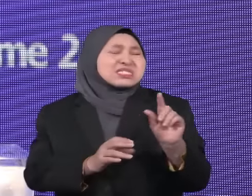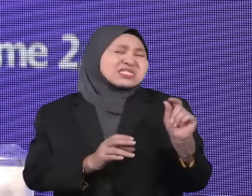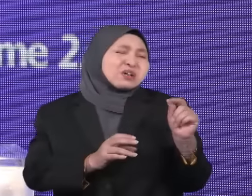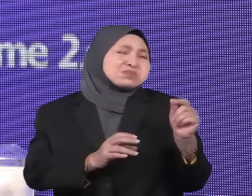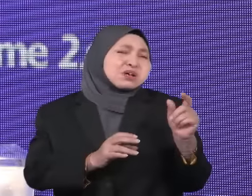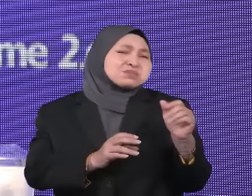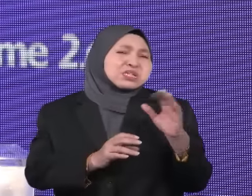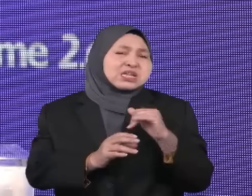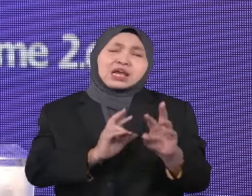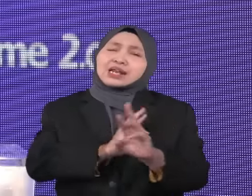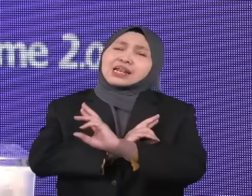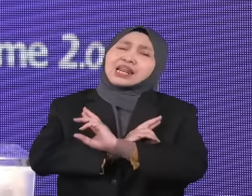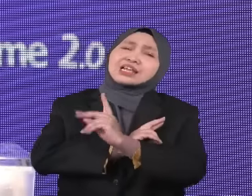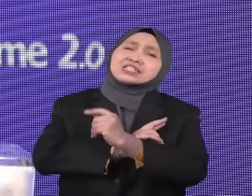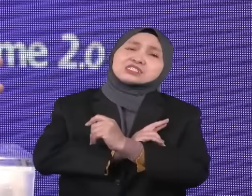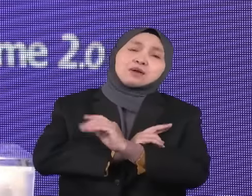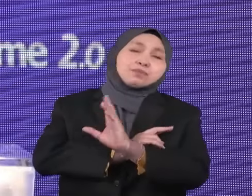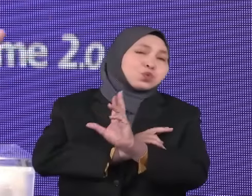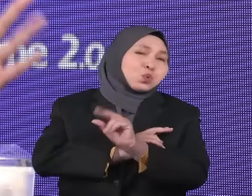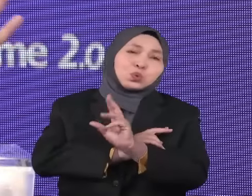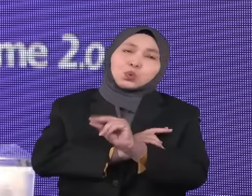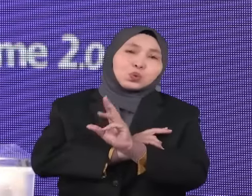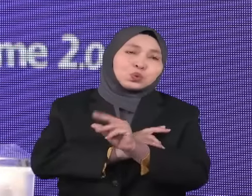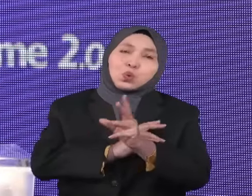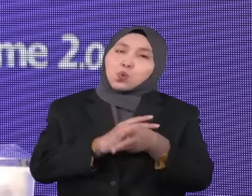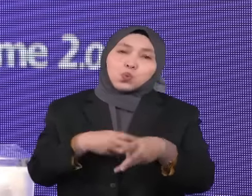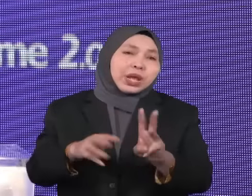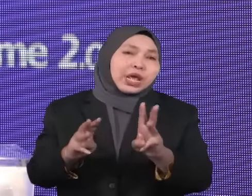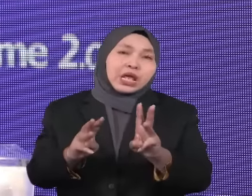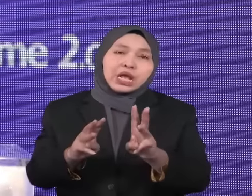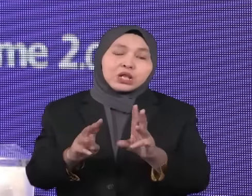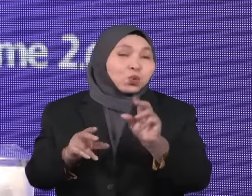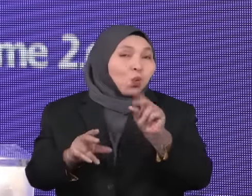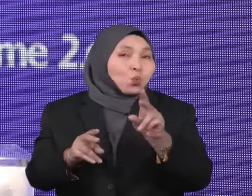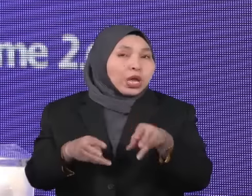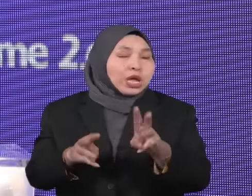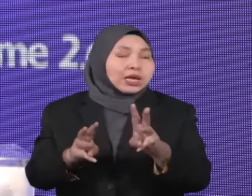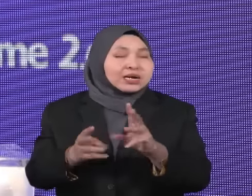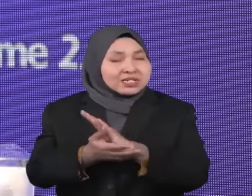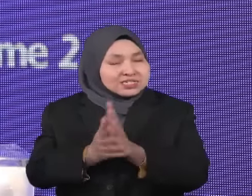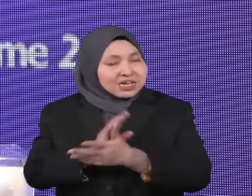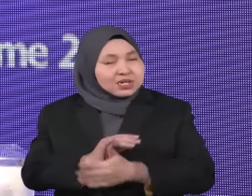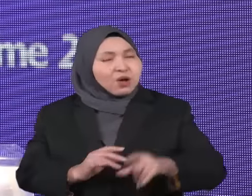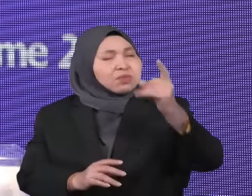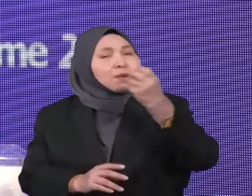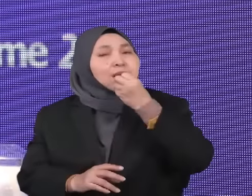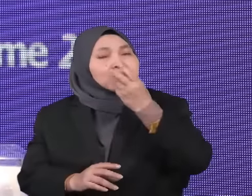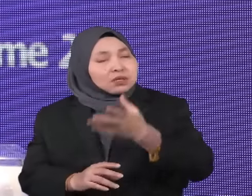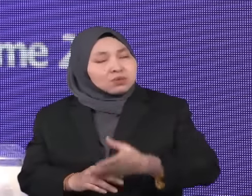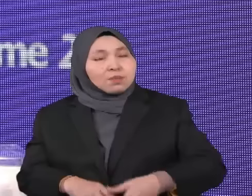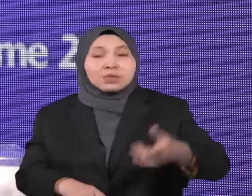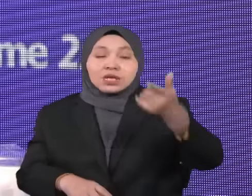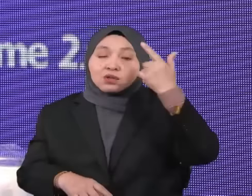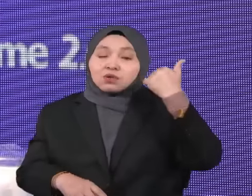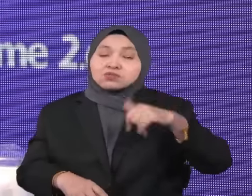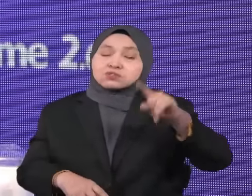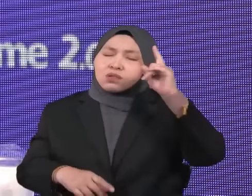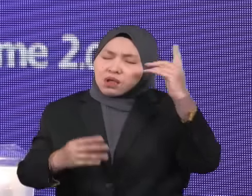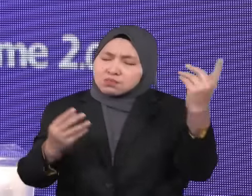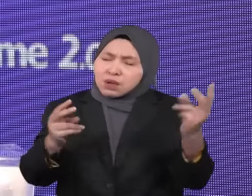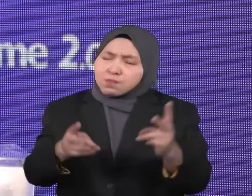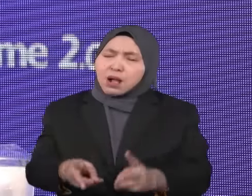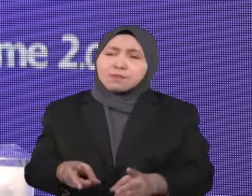nak relax dulu. No way. Ya, tidak ada. Ya, kerana apa? Allah menyatakan wallahu sari'ul hisab.